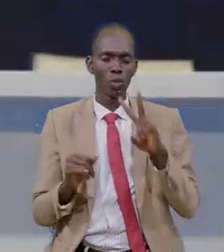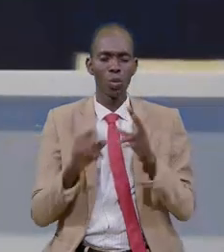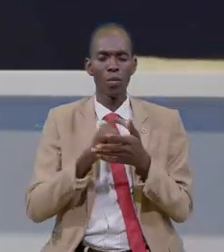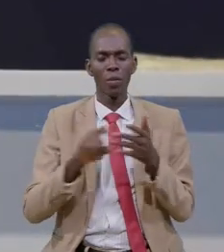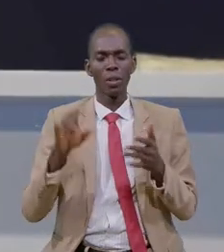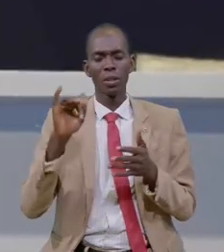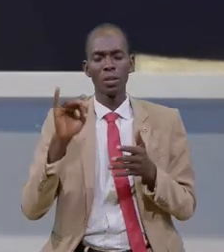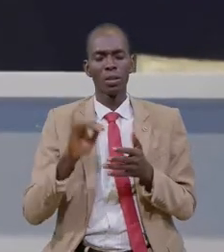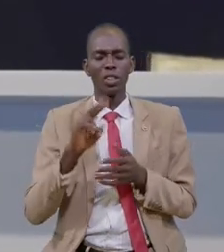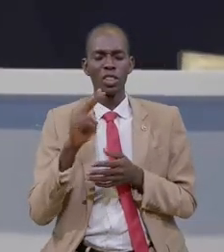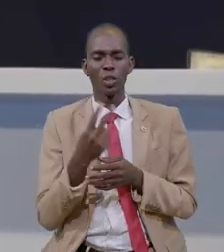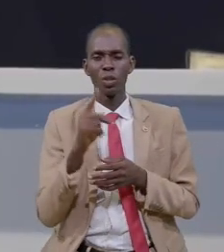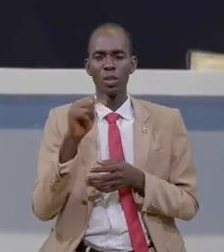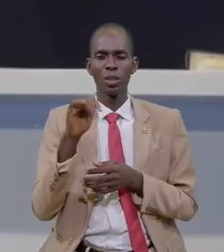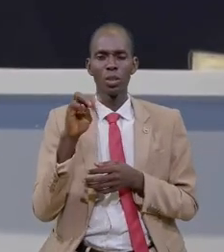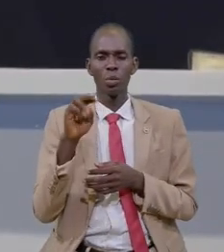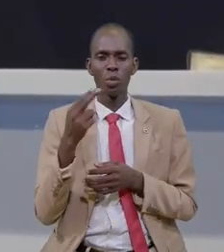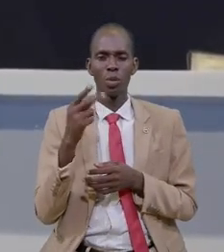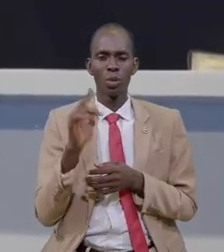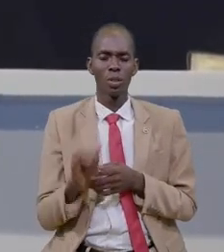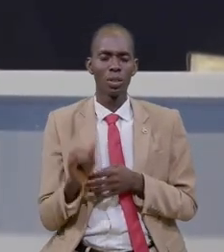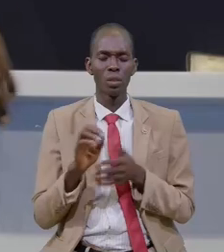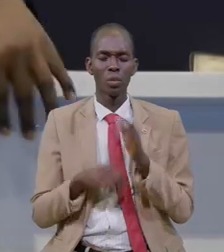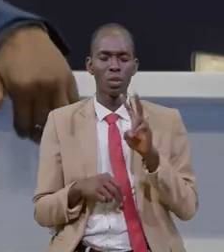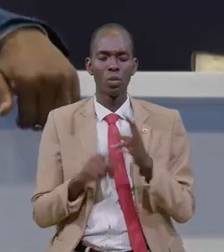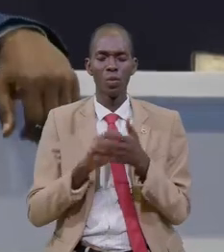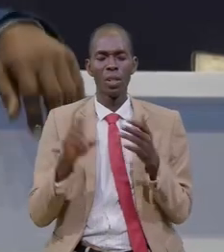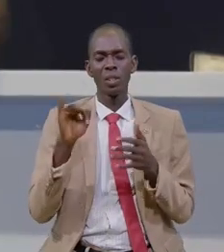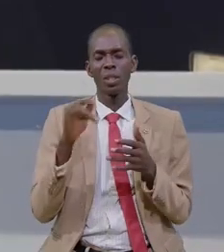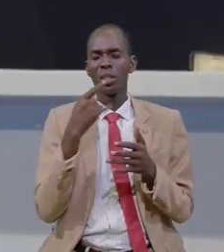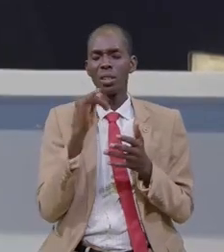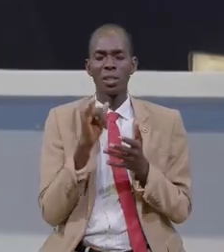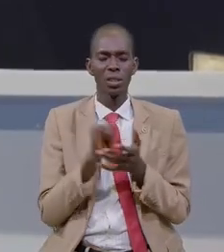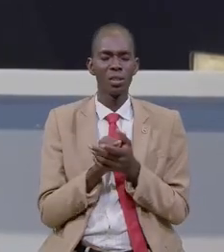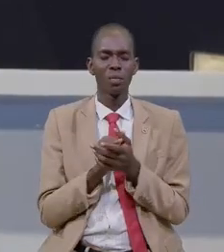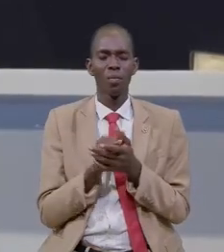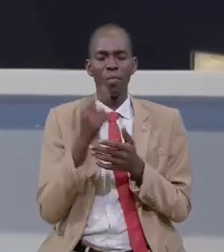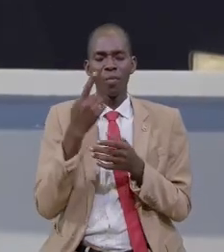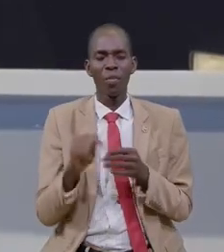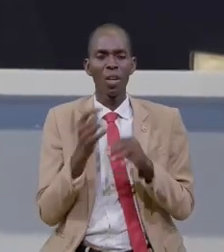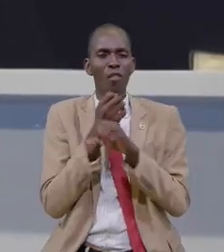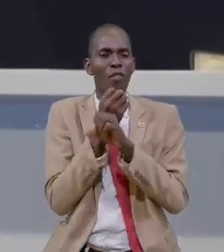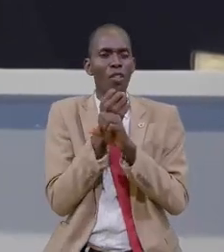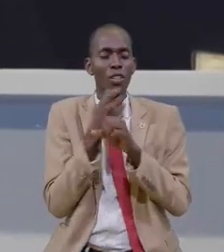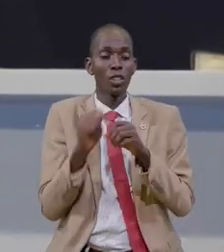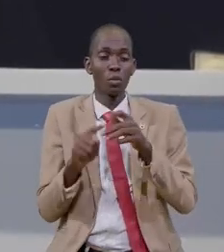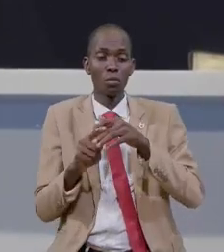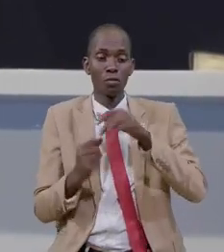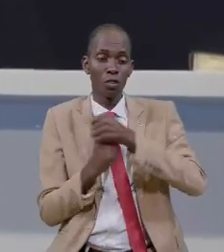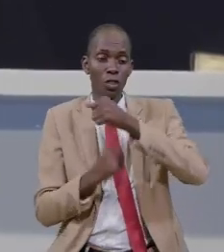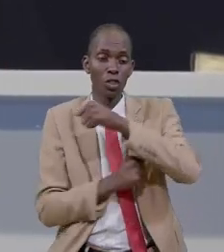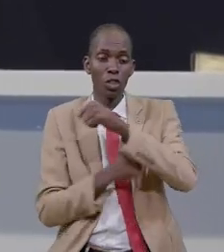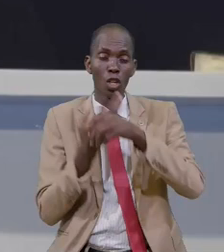verset 19. 2 Timothée 2, 19. Néanmoins, le solide fondement de Dieu reste